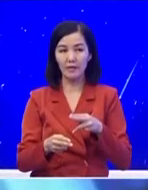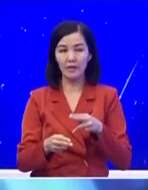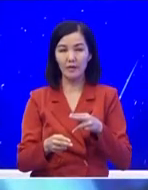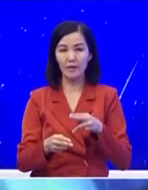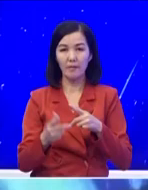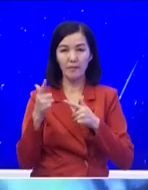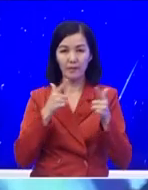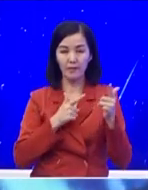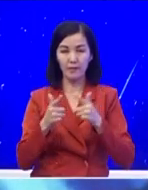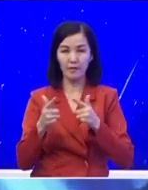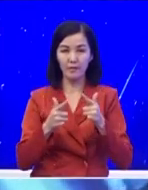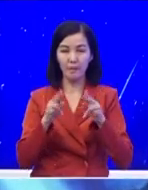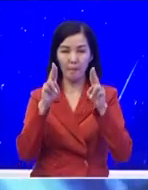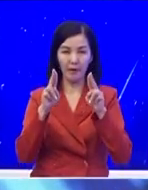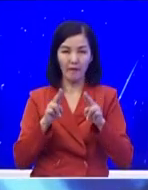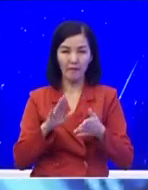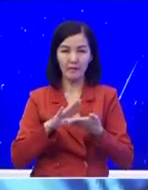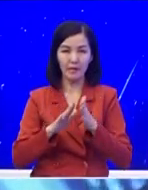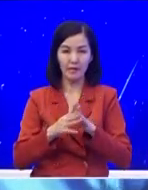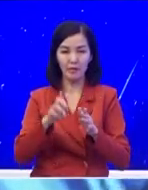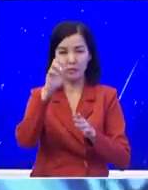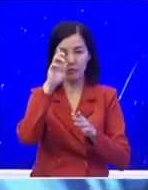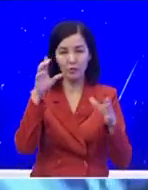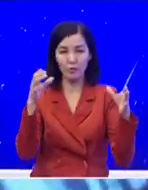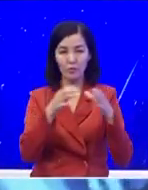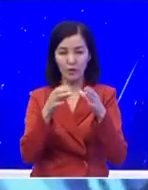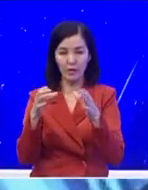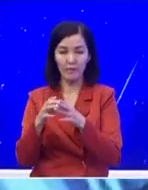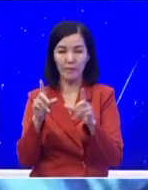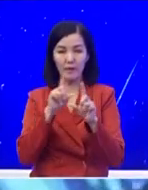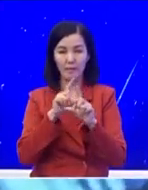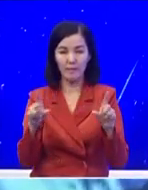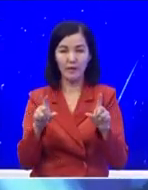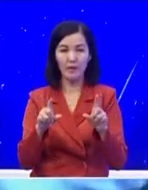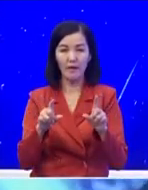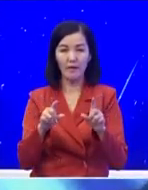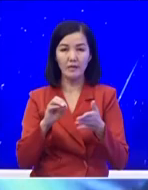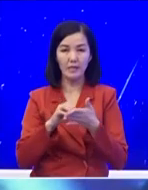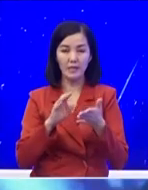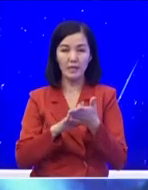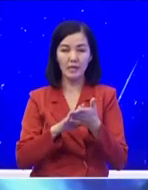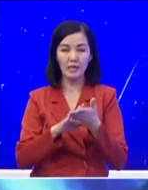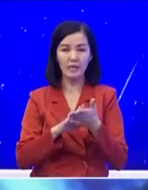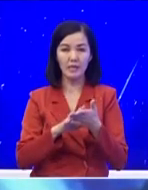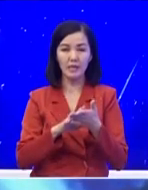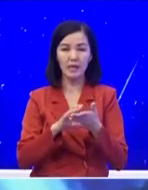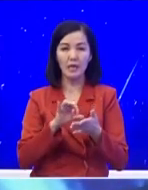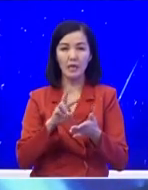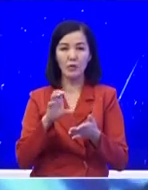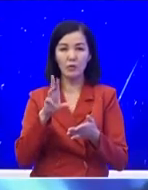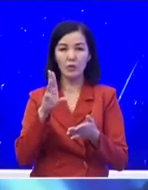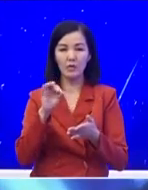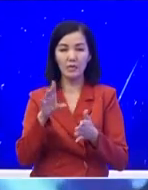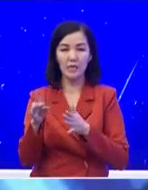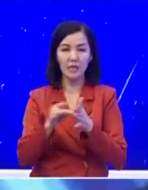разработку соответствующих правил, согласование с государственными органами и регистрацию в Министерстве юстиции. Одновременно мы